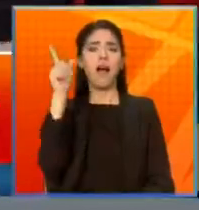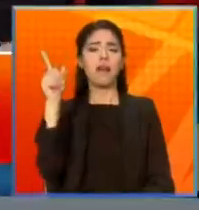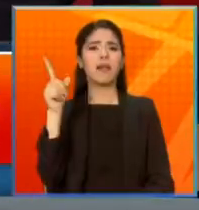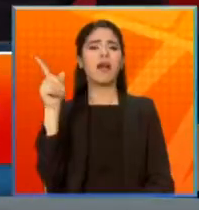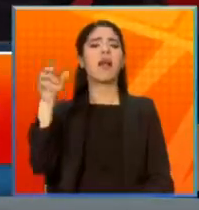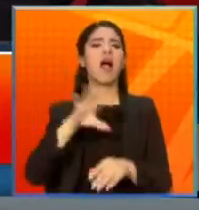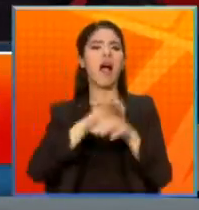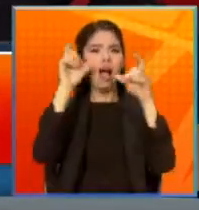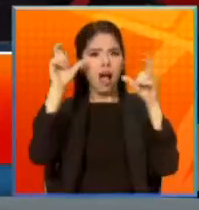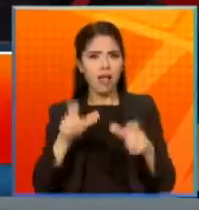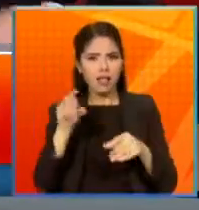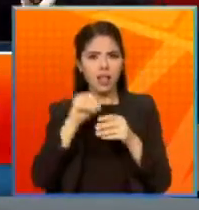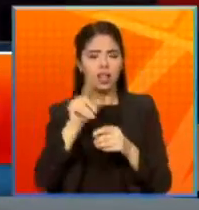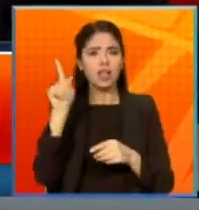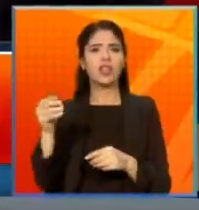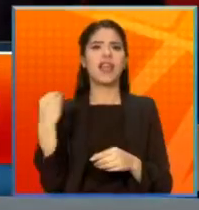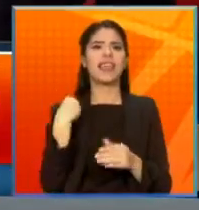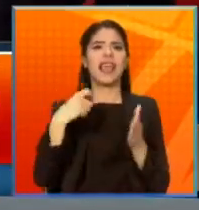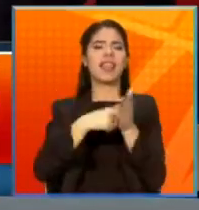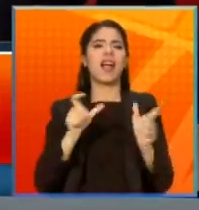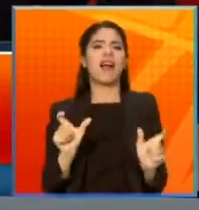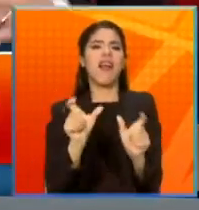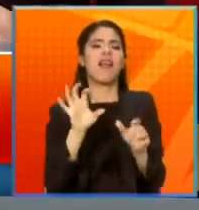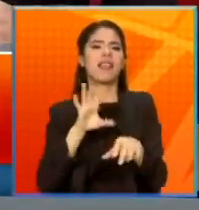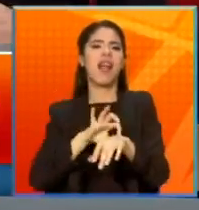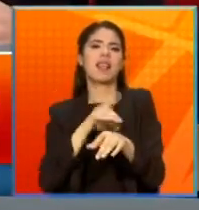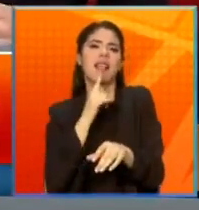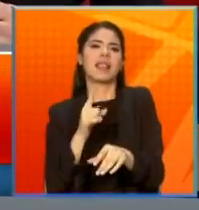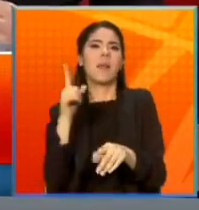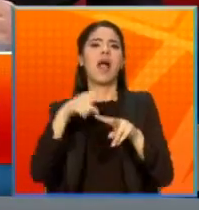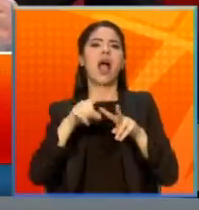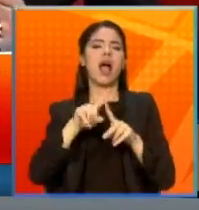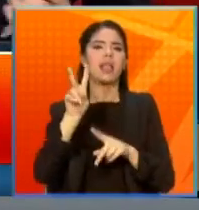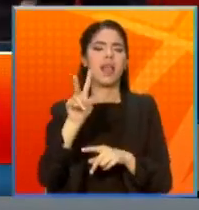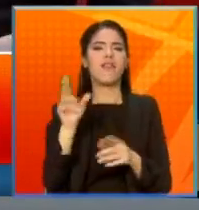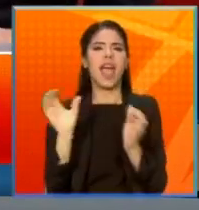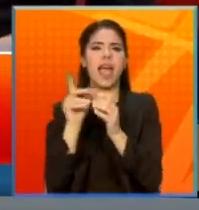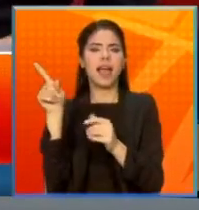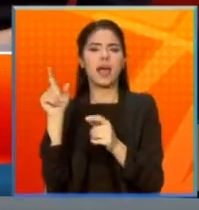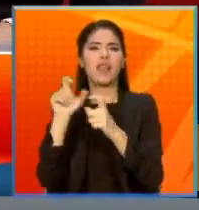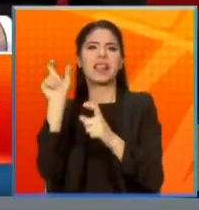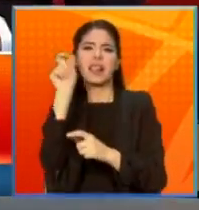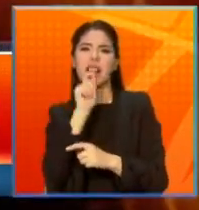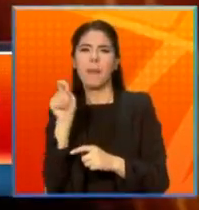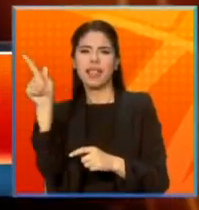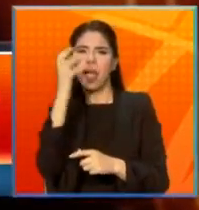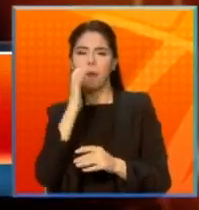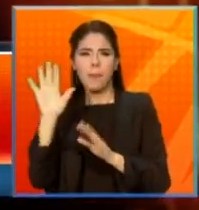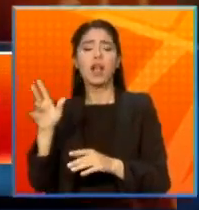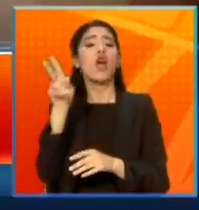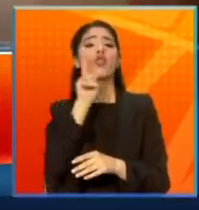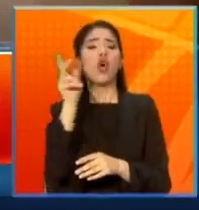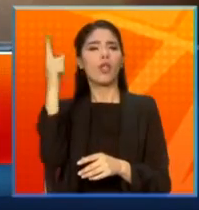Ankara'daki Doktor Zekai Tahir Burak Hastanesi'nde, yeni adıyla Karantina Hastanesi'nde artık ATV Haber ekibinden Samet Öztaylan bekliyor bizi son bilgileri vermek